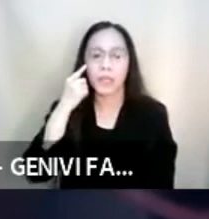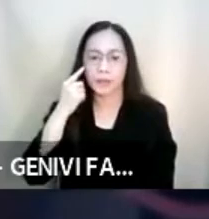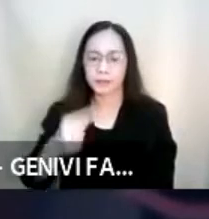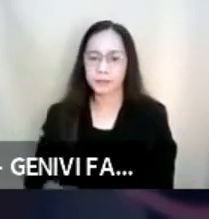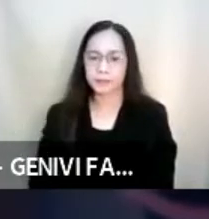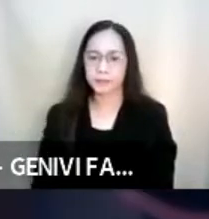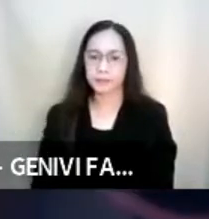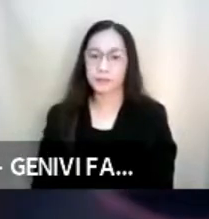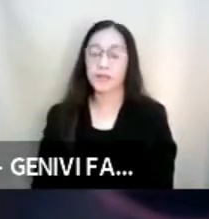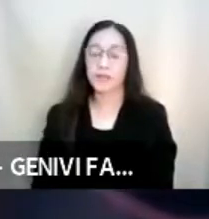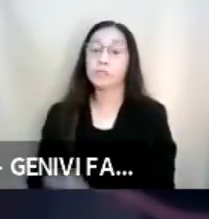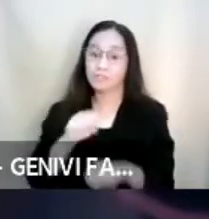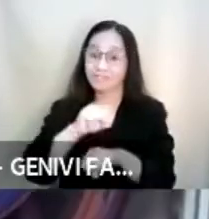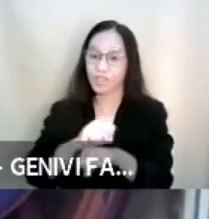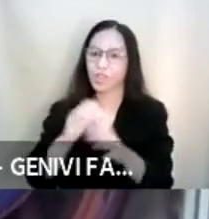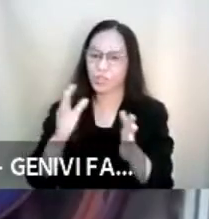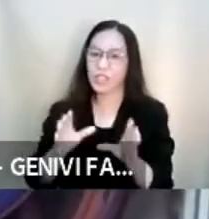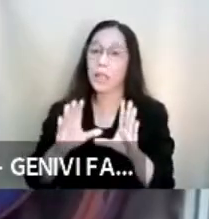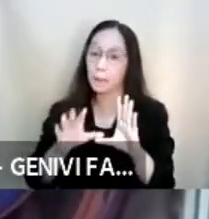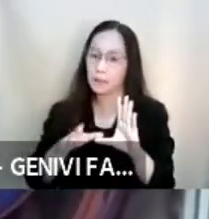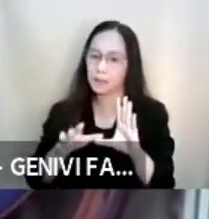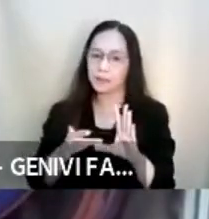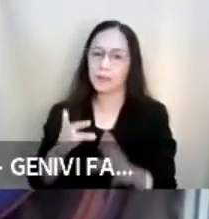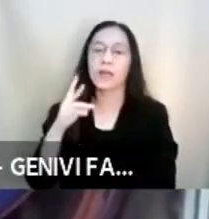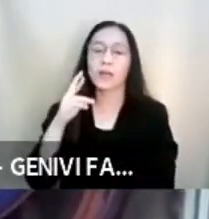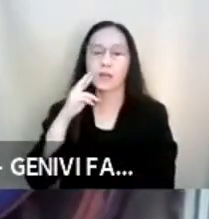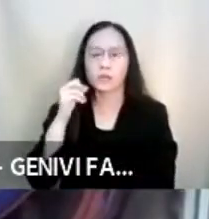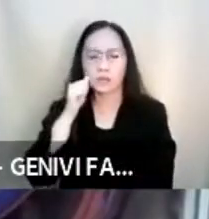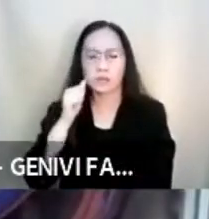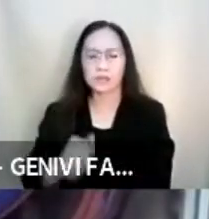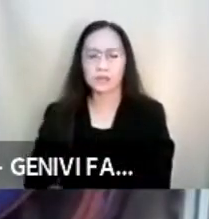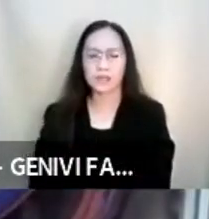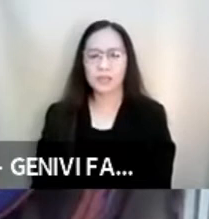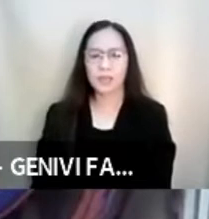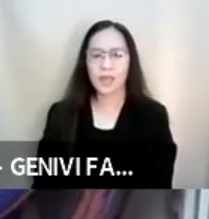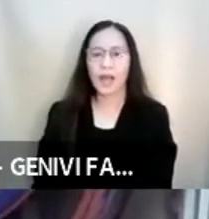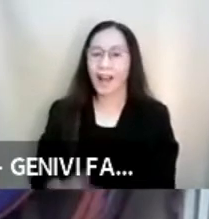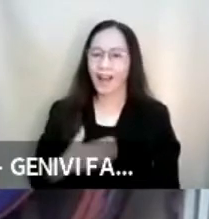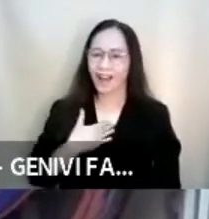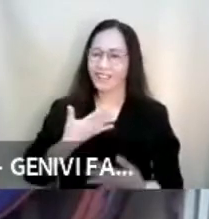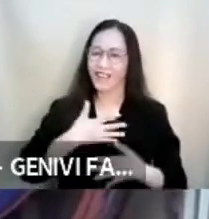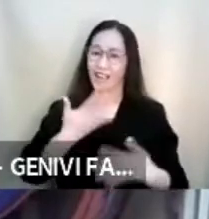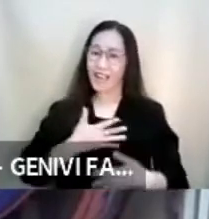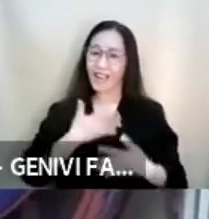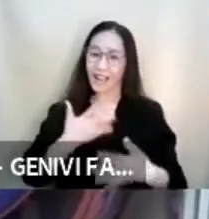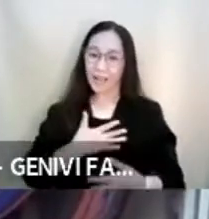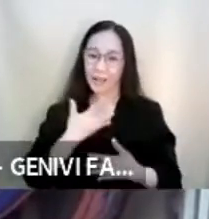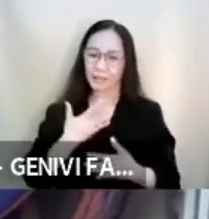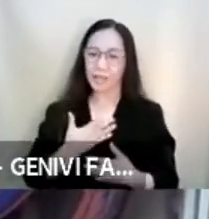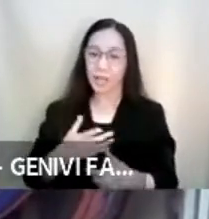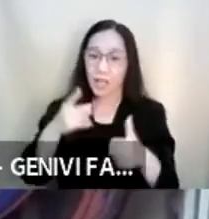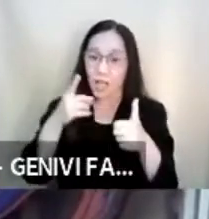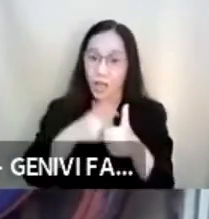mga trabahador nila. Si Rose, alam mo ba, ang tuwan-tuwa ako kasi first salary